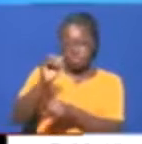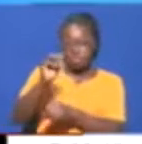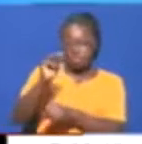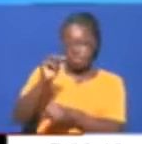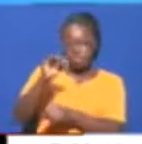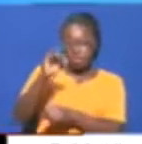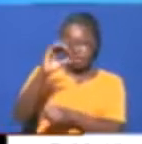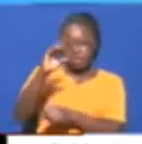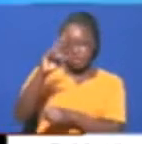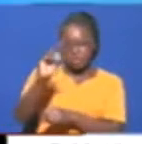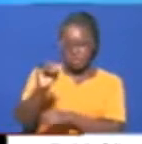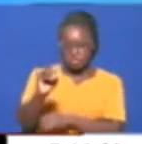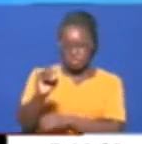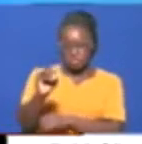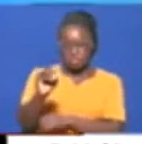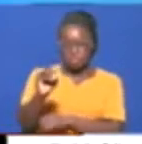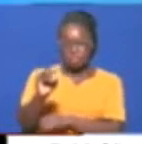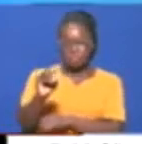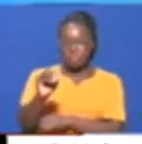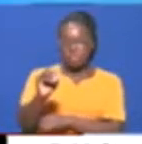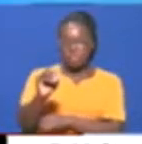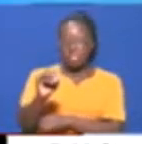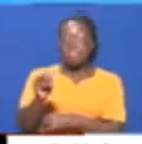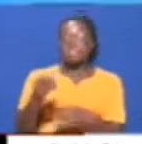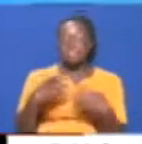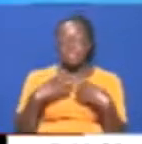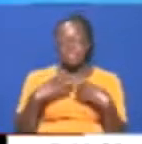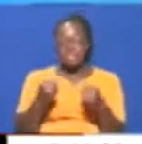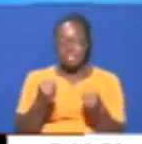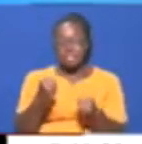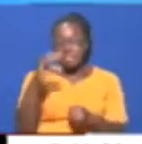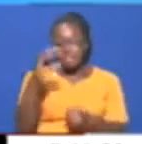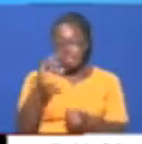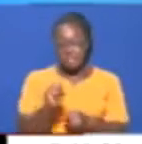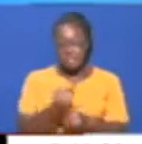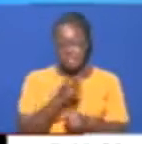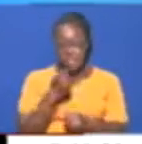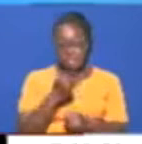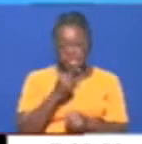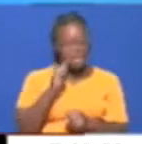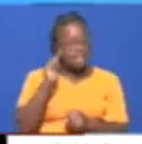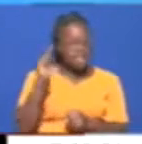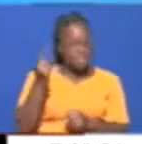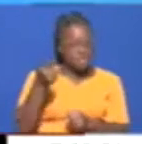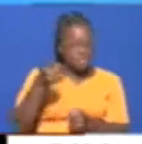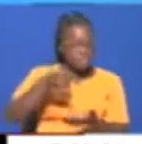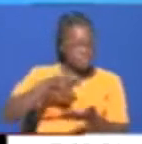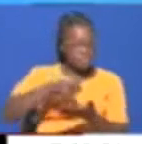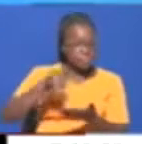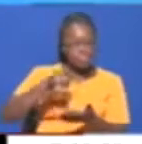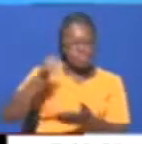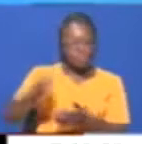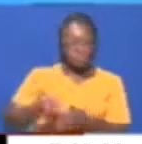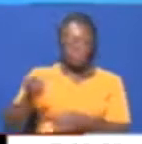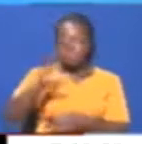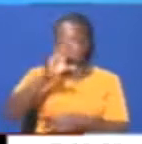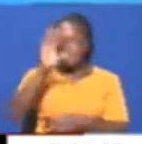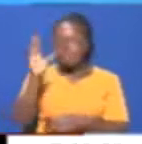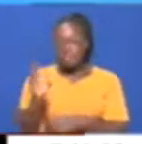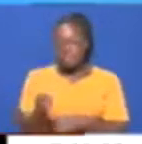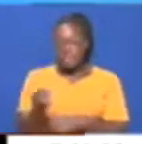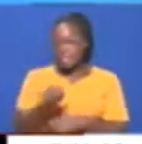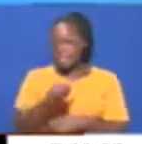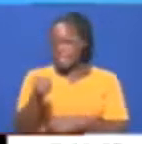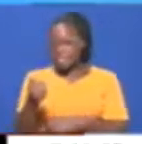vya COVID-19. Waziri wa afya Mutahi Kagwe amesema Kenya inashirikisha nchi ya Afrika Kusini na nyingine ambazo